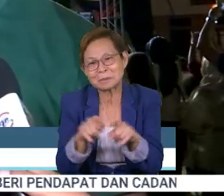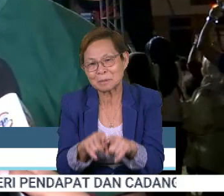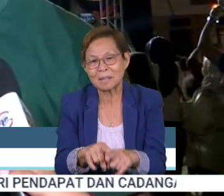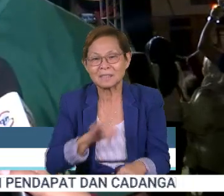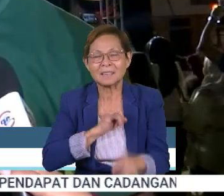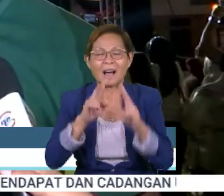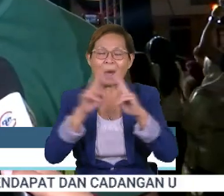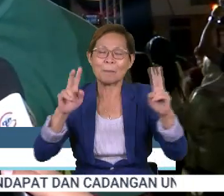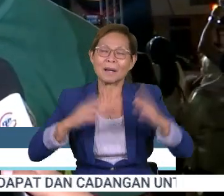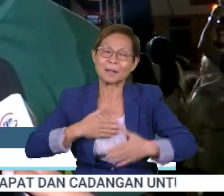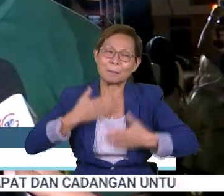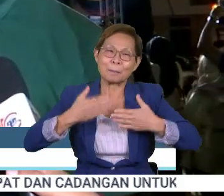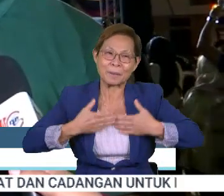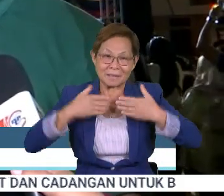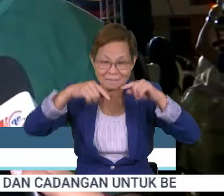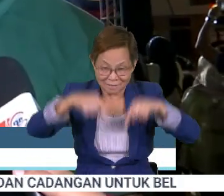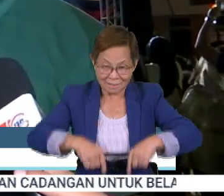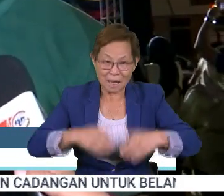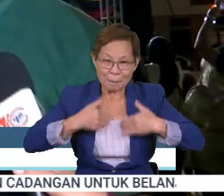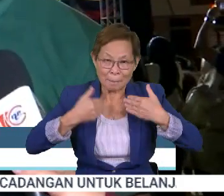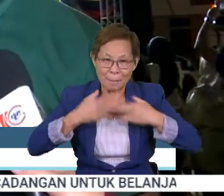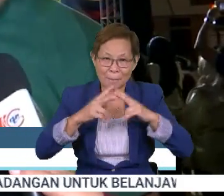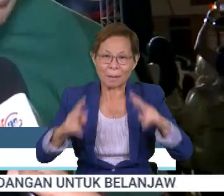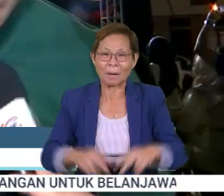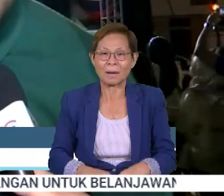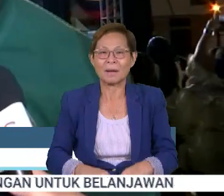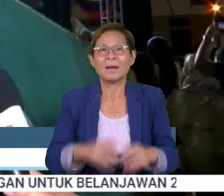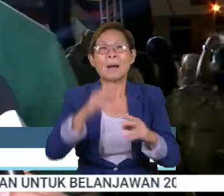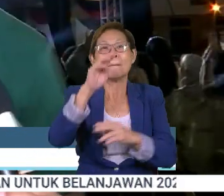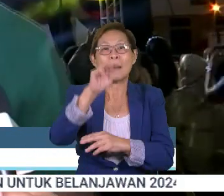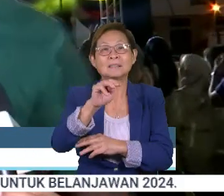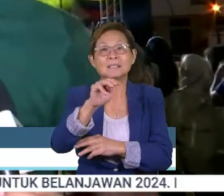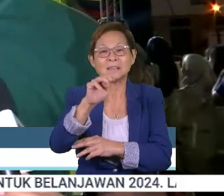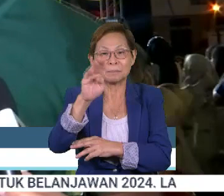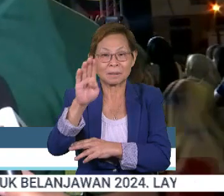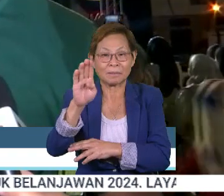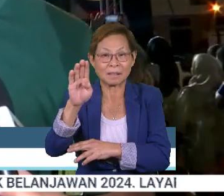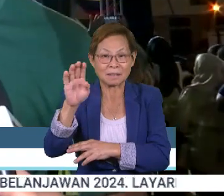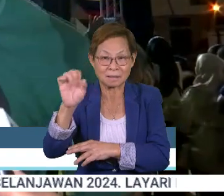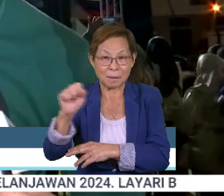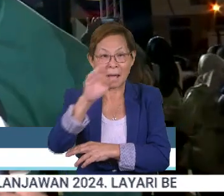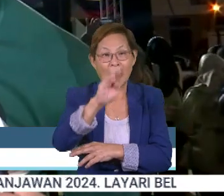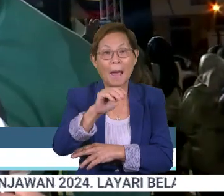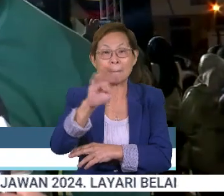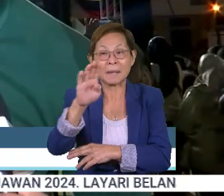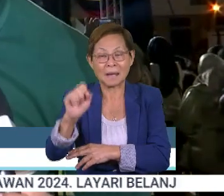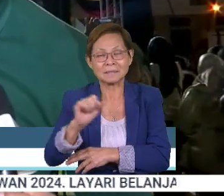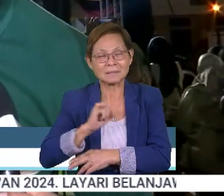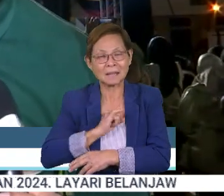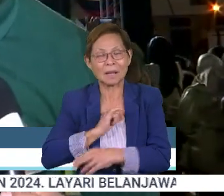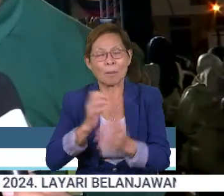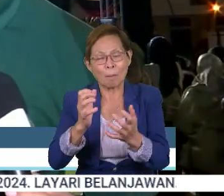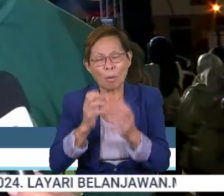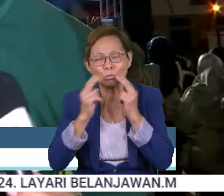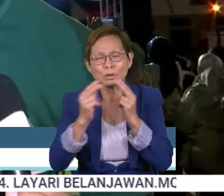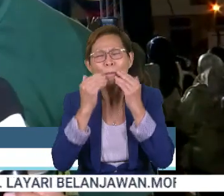saya amat bergembira dekat sini, dan kepada Majlis Bandaraya Seremban, sangat saya ingin mengucapkan sangat terima